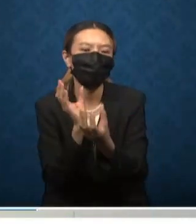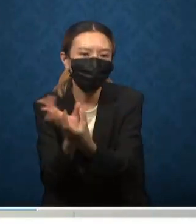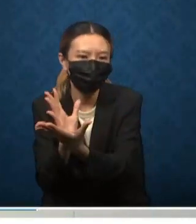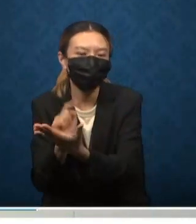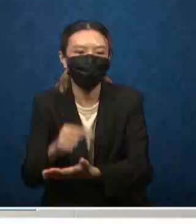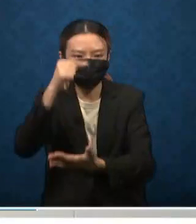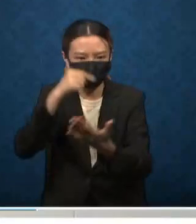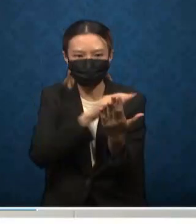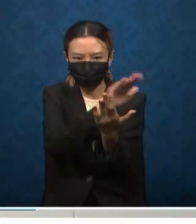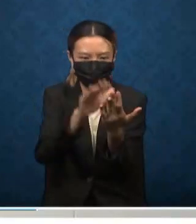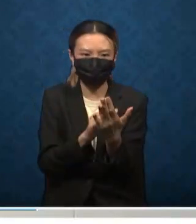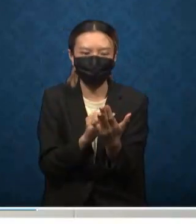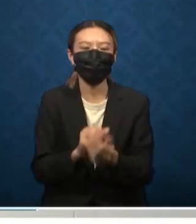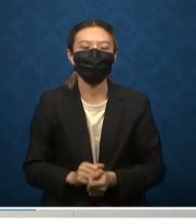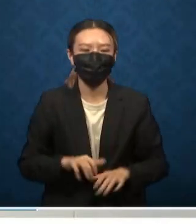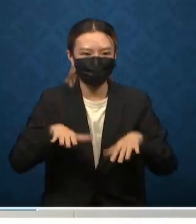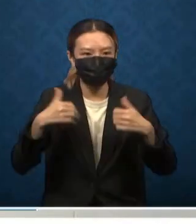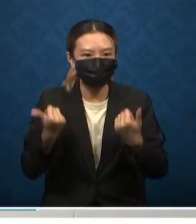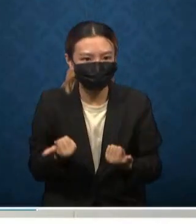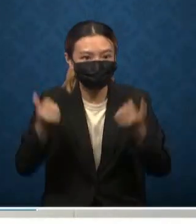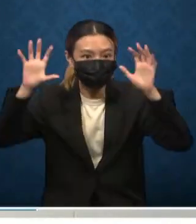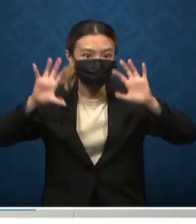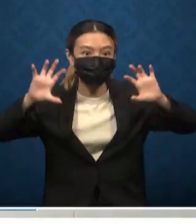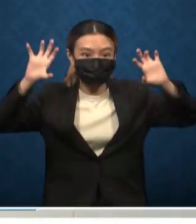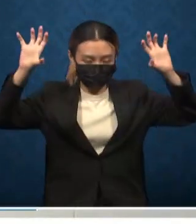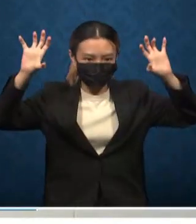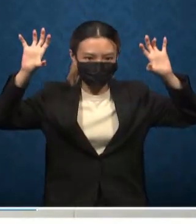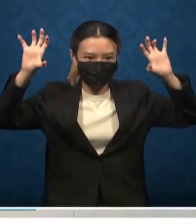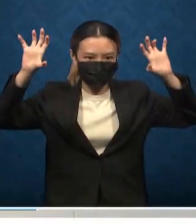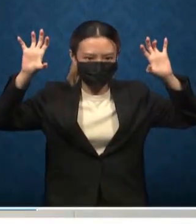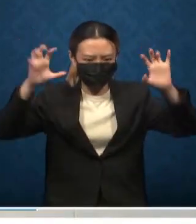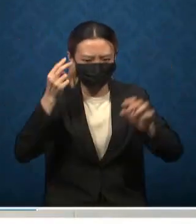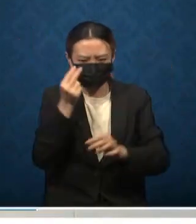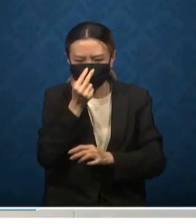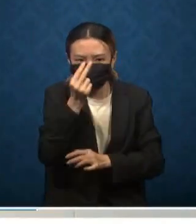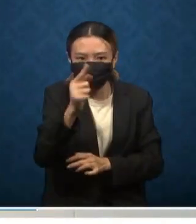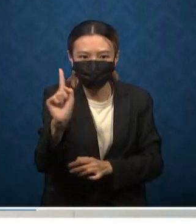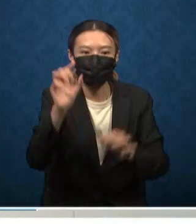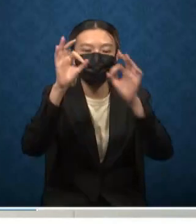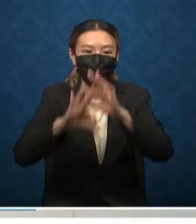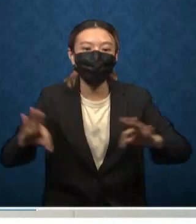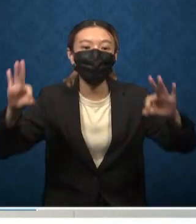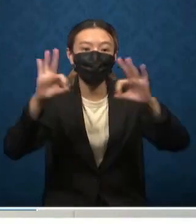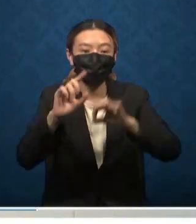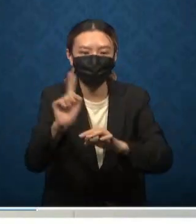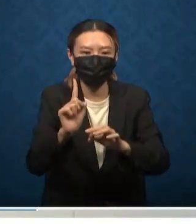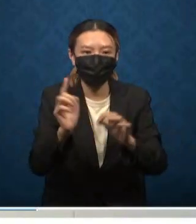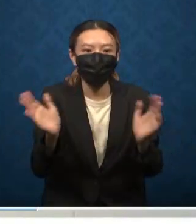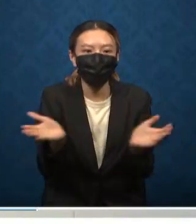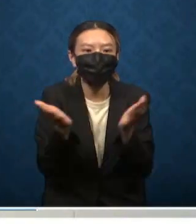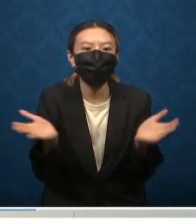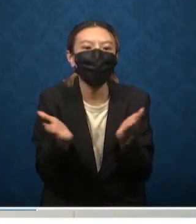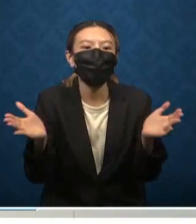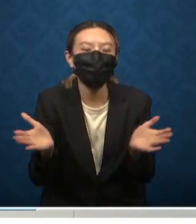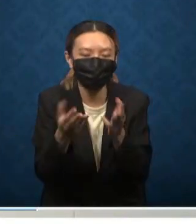ถือว่าเป็นโอกาสอันดีที่รัฐบาลจะได้เล็งเห็นถึงความสำคัญพร้อมทั้งผลักดันให้แนวทาง